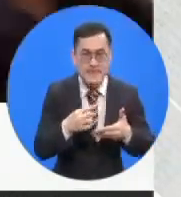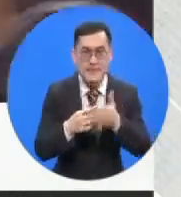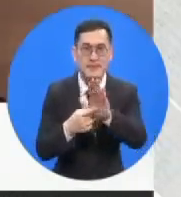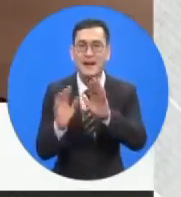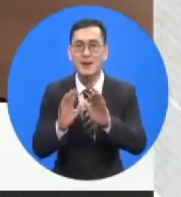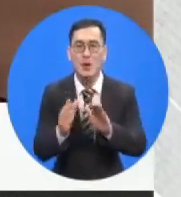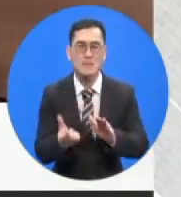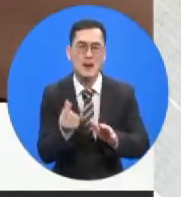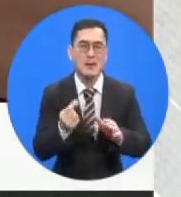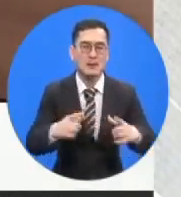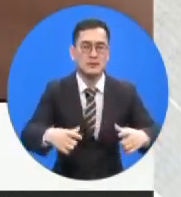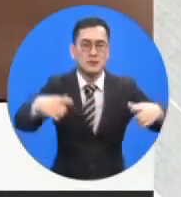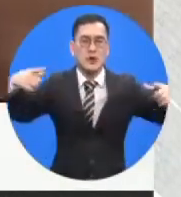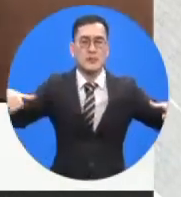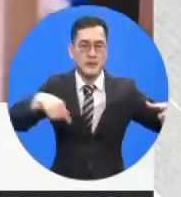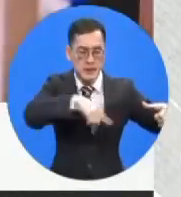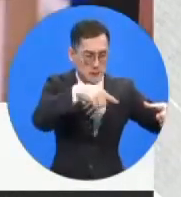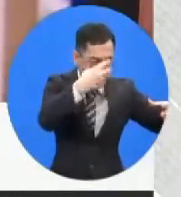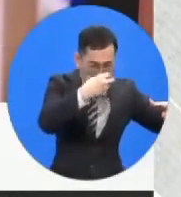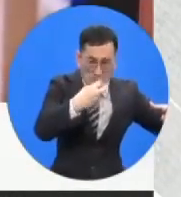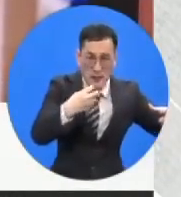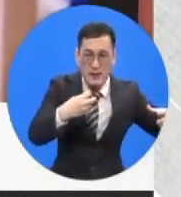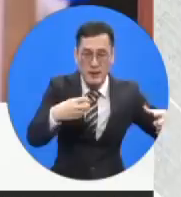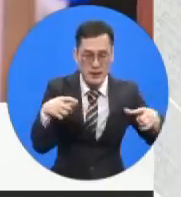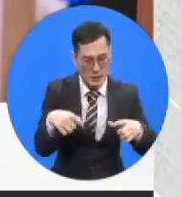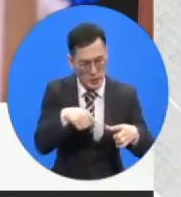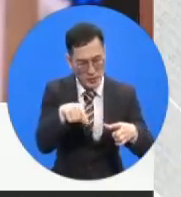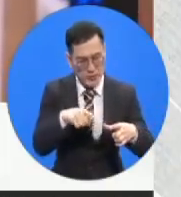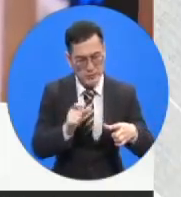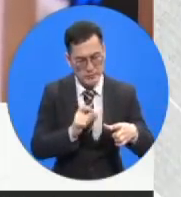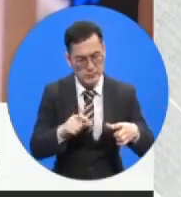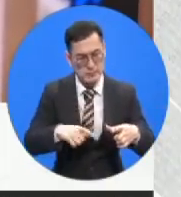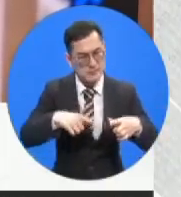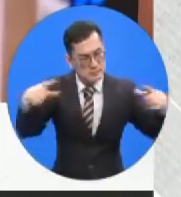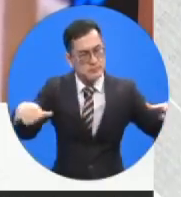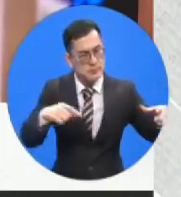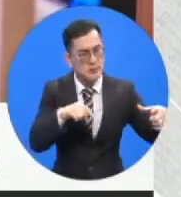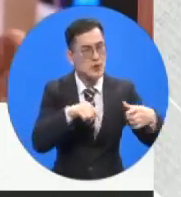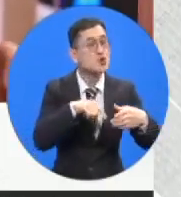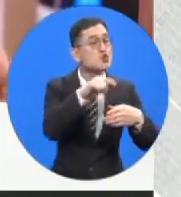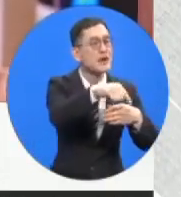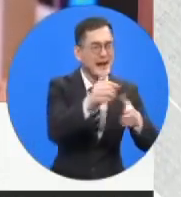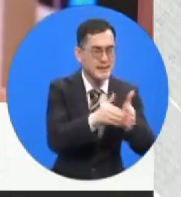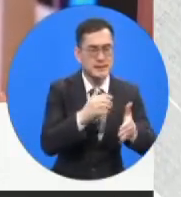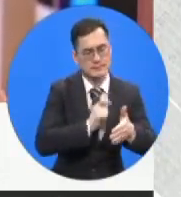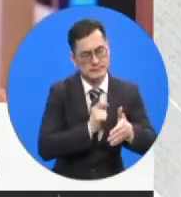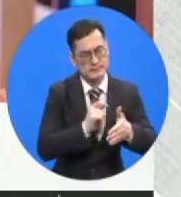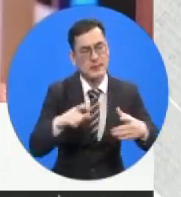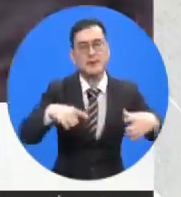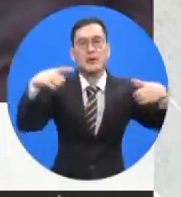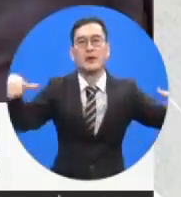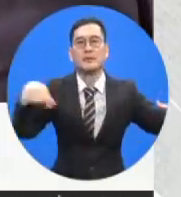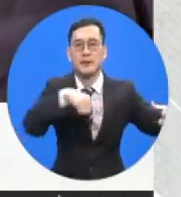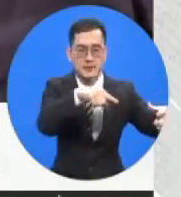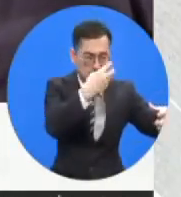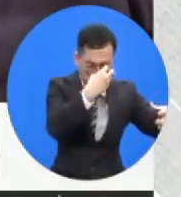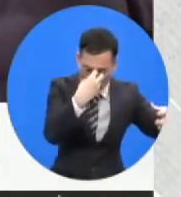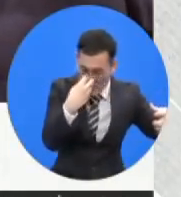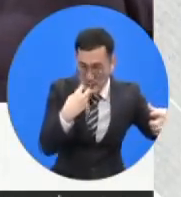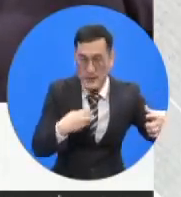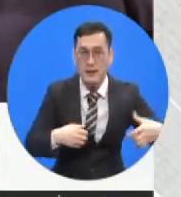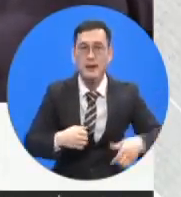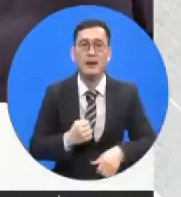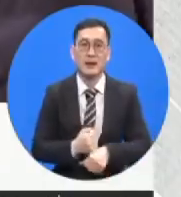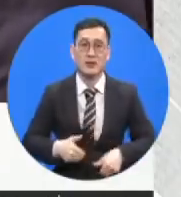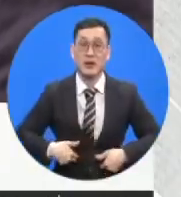넓은 그물을 갖고 신속하게 이 결과를 낼 수 있는 방식으로 현재 관리 체계를 다 바꿔야 되고요. 그런 부분은 이미